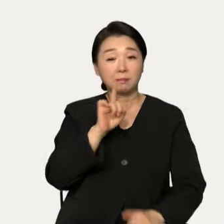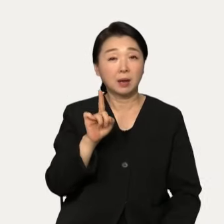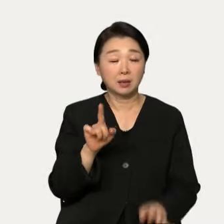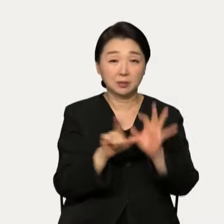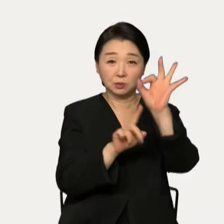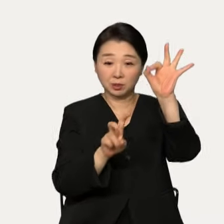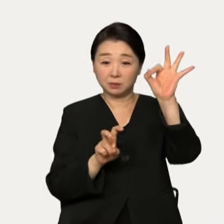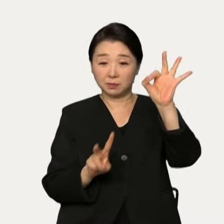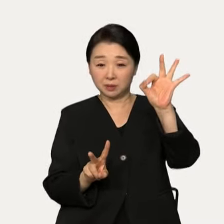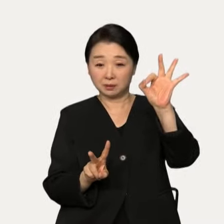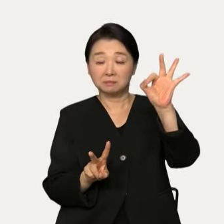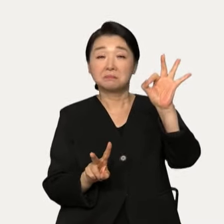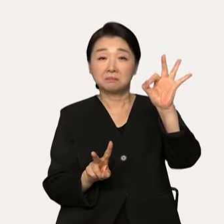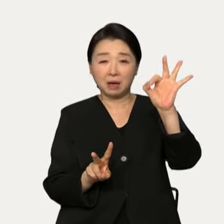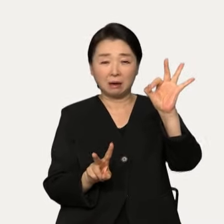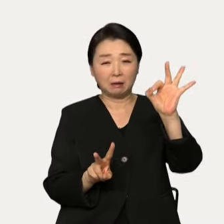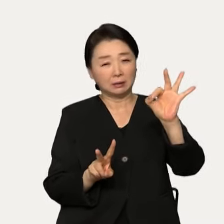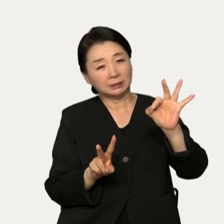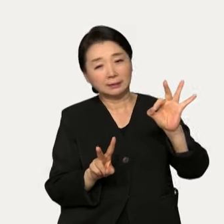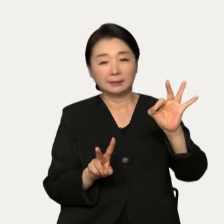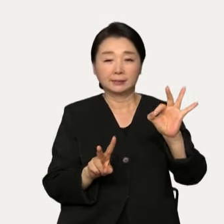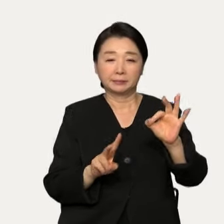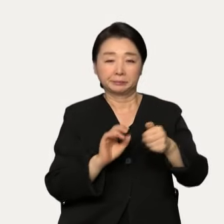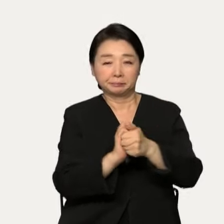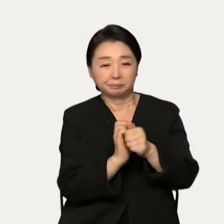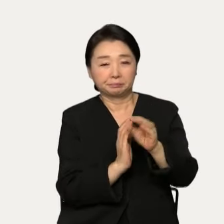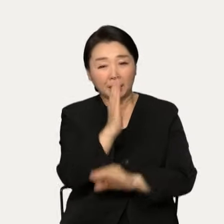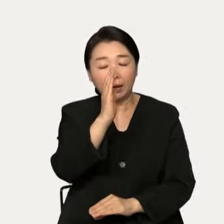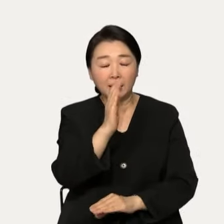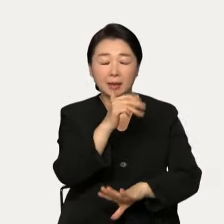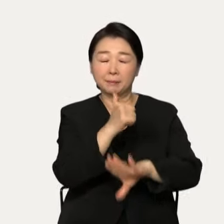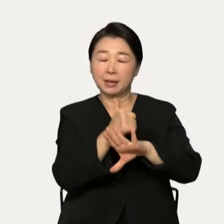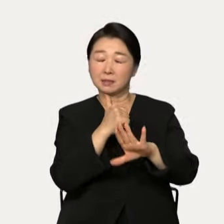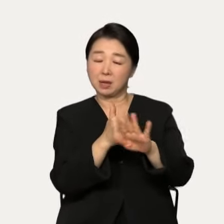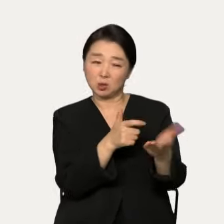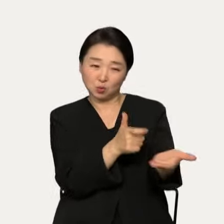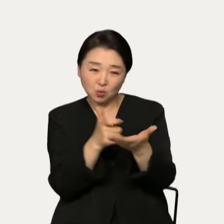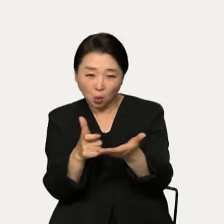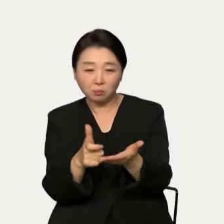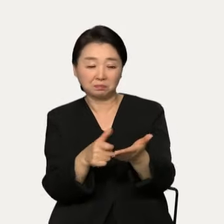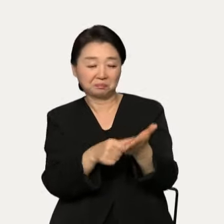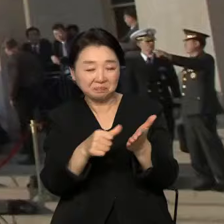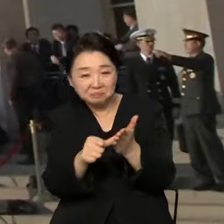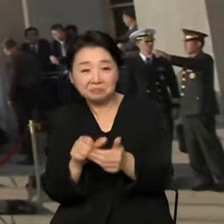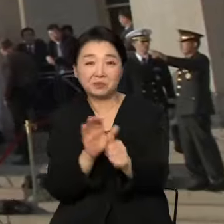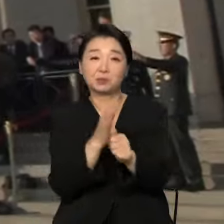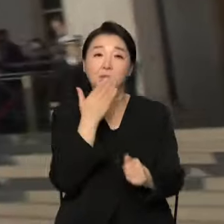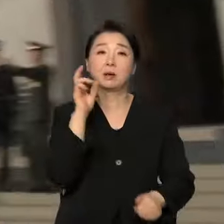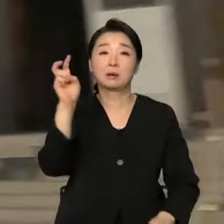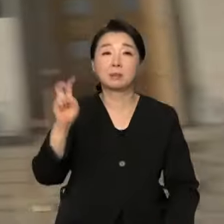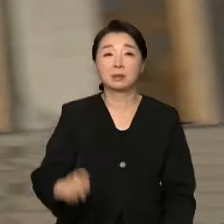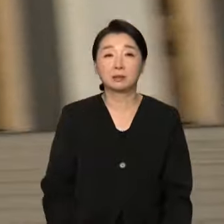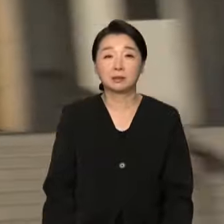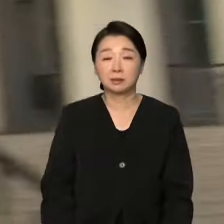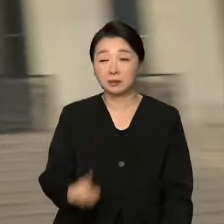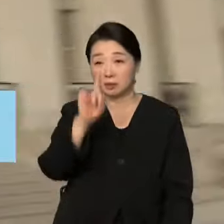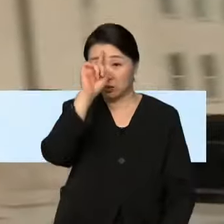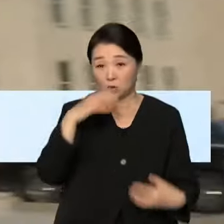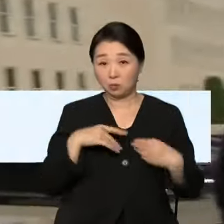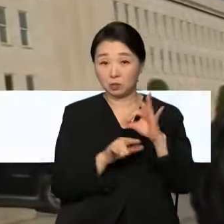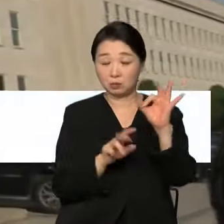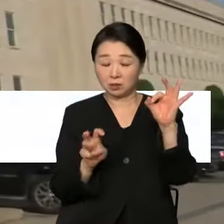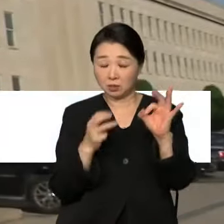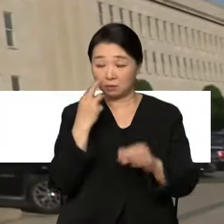22일 한도가 지나치다 싶으면 마지막에 공격용도 고려할 수 있다고 말한 바 있습니다. 정부는 오는 30일